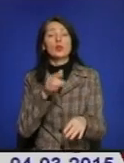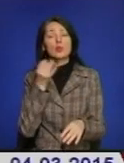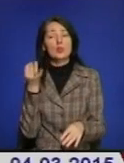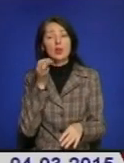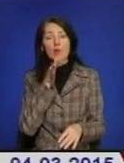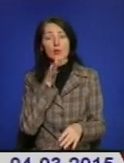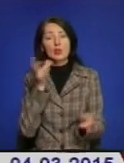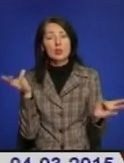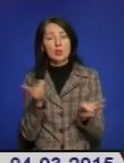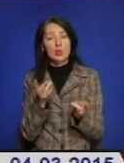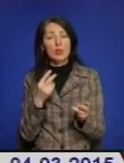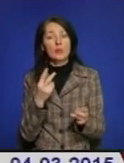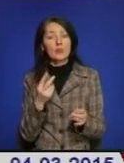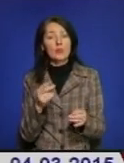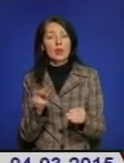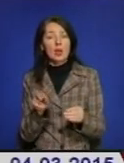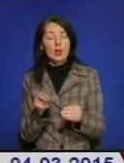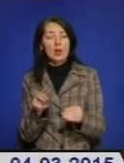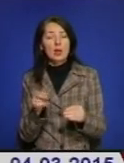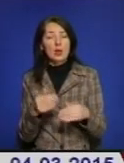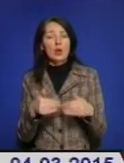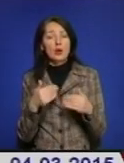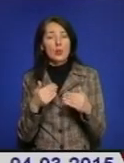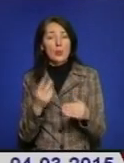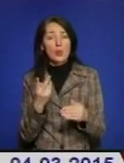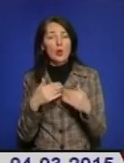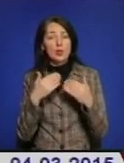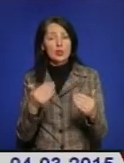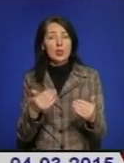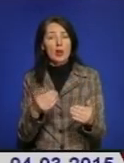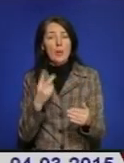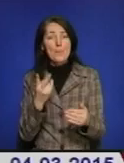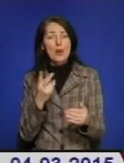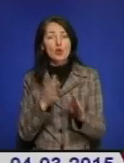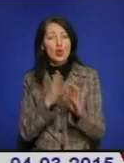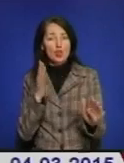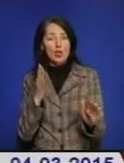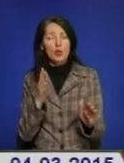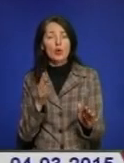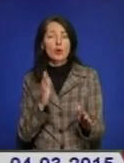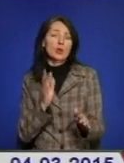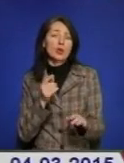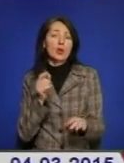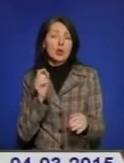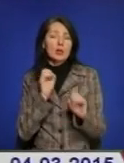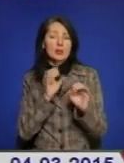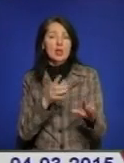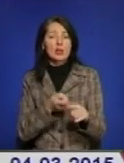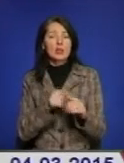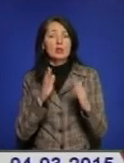потрібна друга черга. Так що, в першу чергу ставимо за мету здати цей готель.